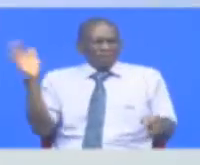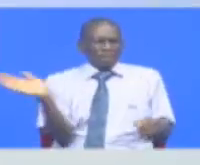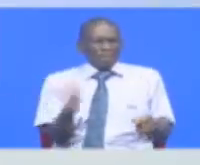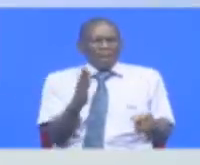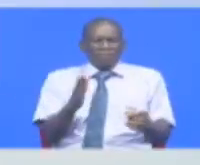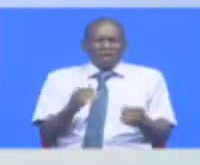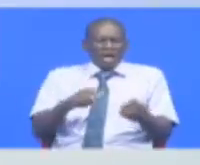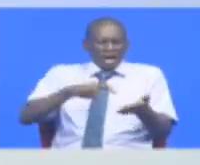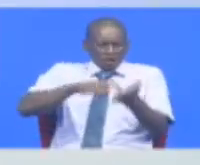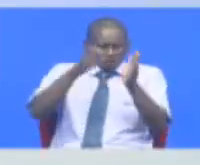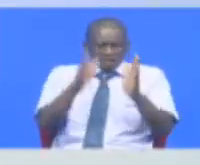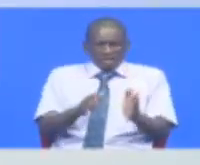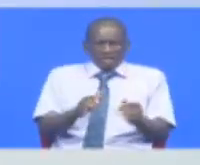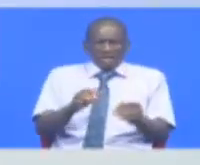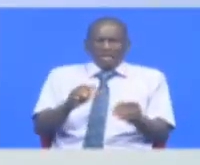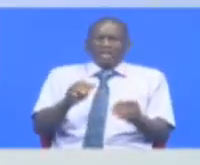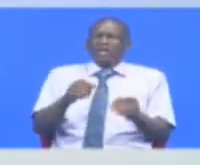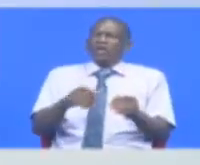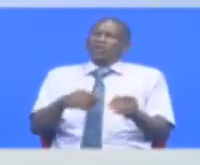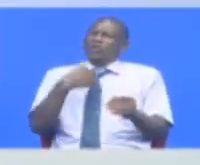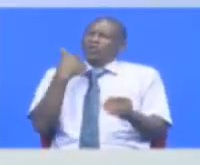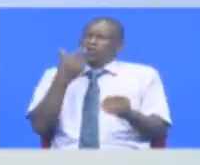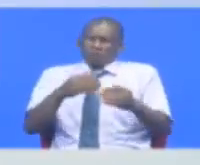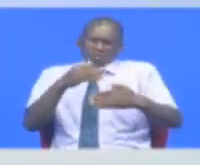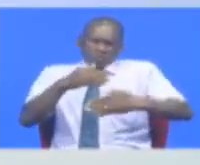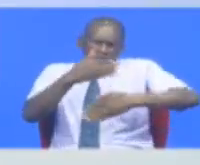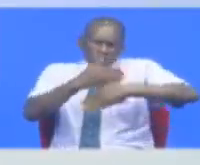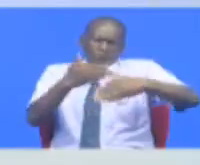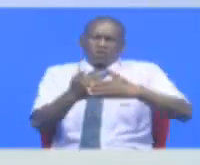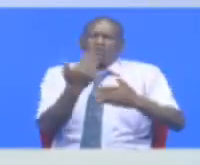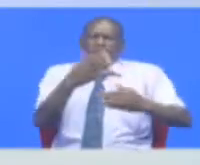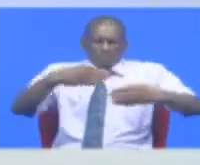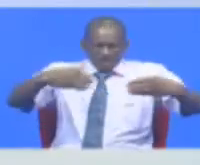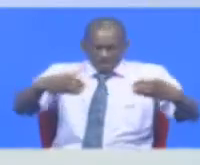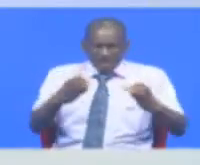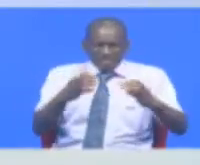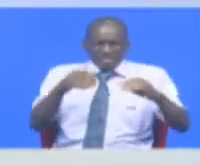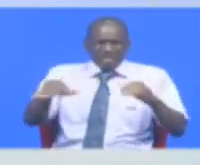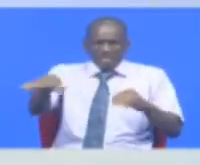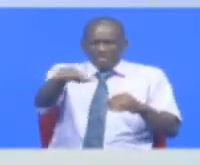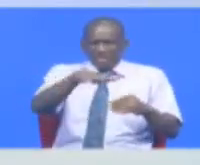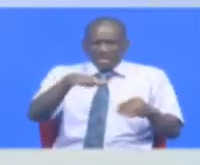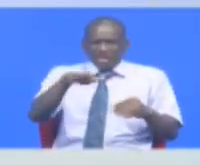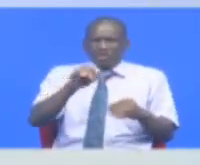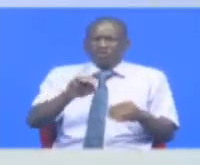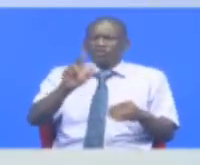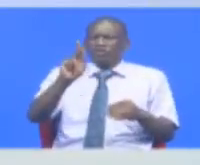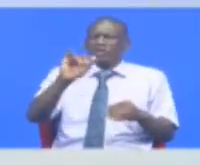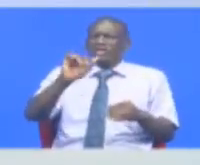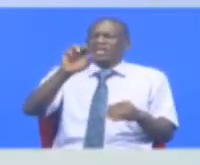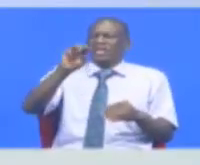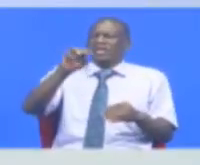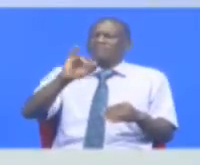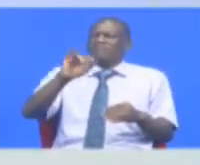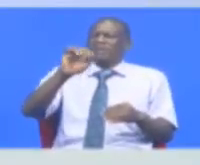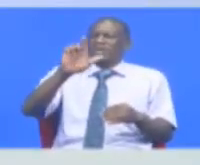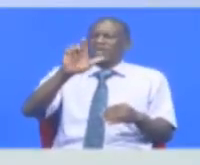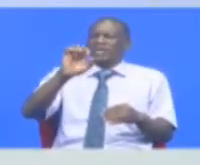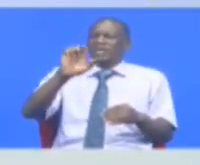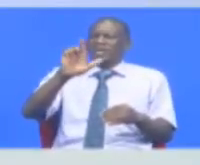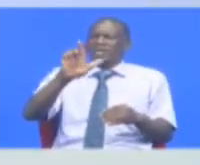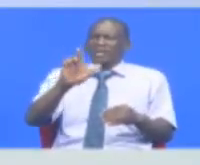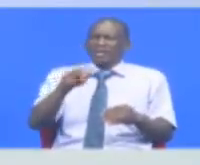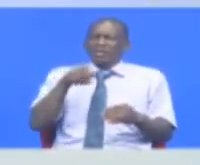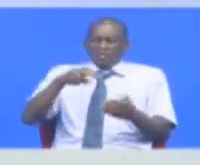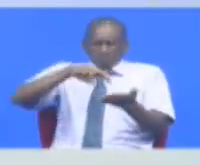madarasa matano katika shule ya msingi ya Lurare mjini Kamukuywa eneo bunge lake la Kimilili. Kandarasi hii ilikuwa ya thamani